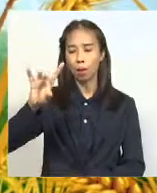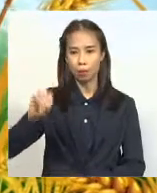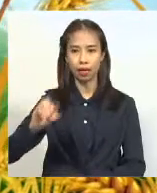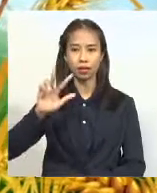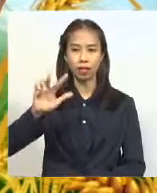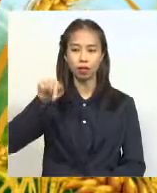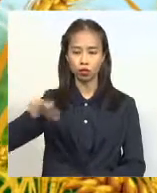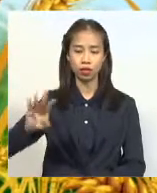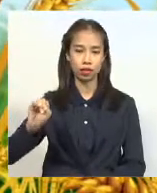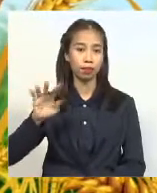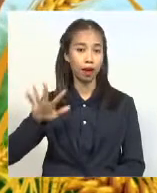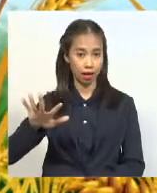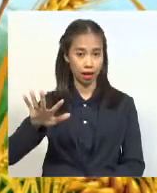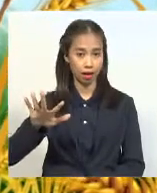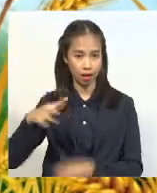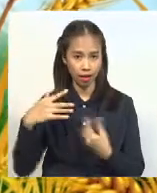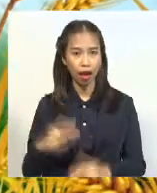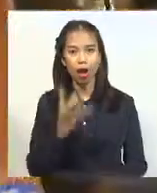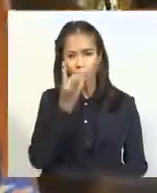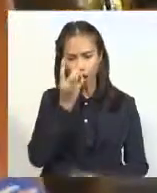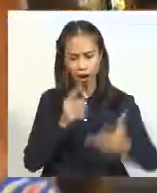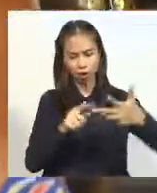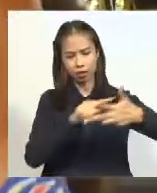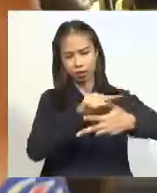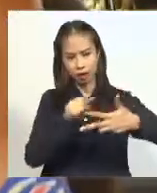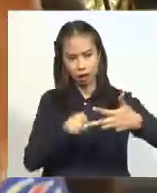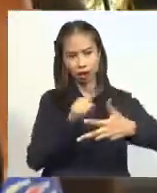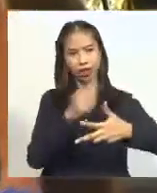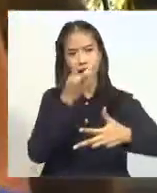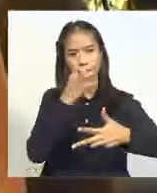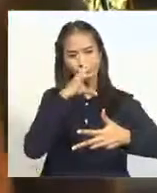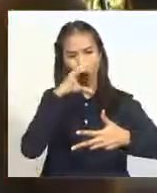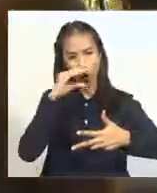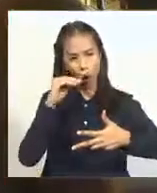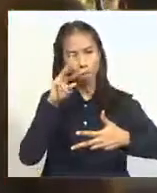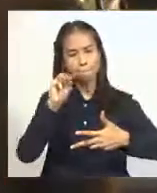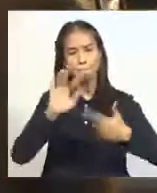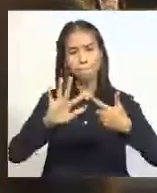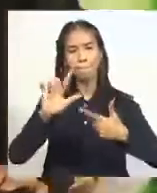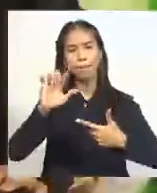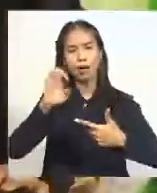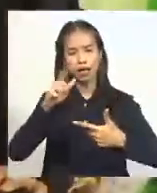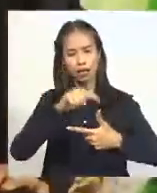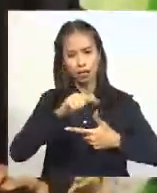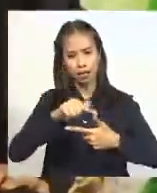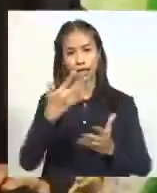าท45สตางค์ขณะที่ข้าวอีก3ชนิดได้แก่ข้าวเปลือกหอมมะลิราคาตลาดอ้างอิงที่ตัน